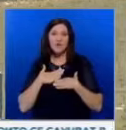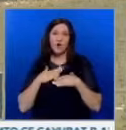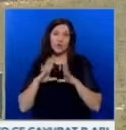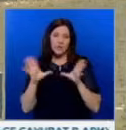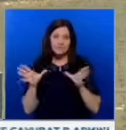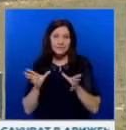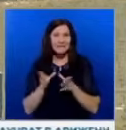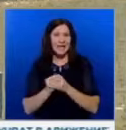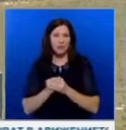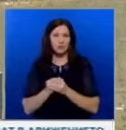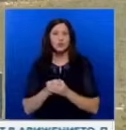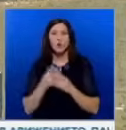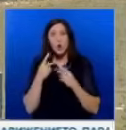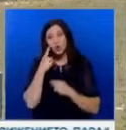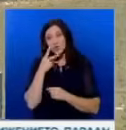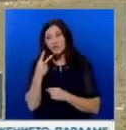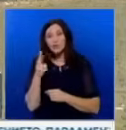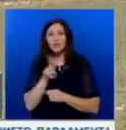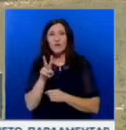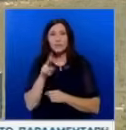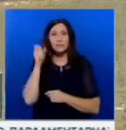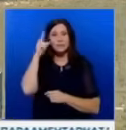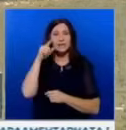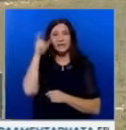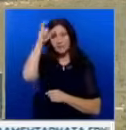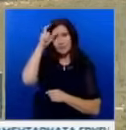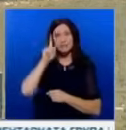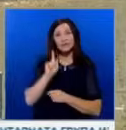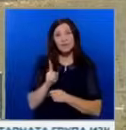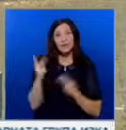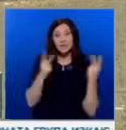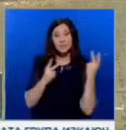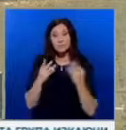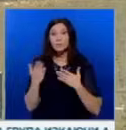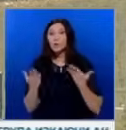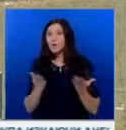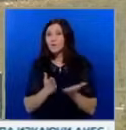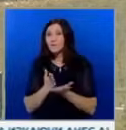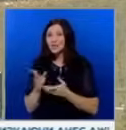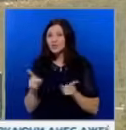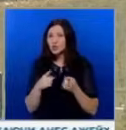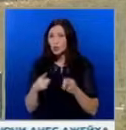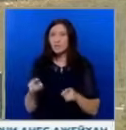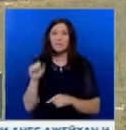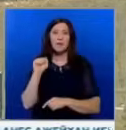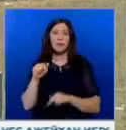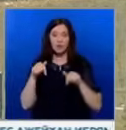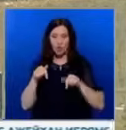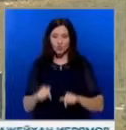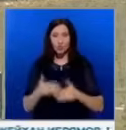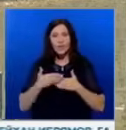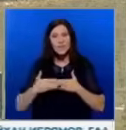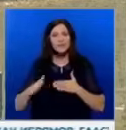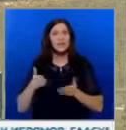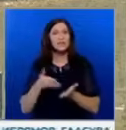цялост. Очевидно, двамата председатели в ДПС ще трябва да се разберат по какъв начин да се управлява партията от тук нататък, за